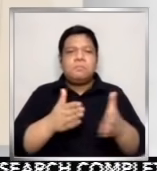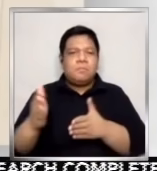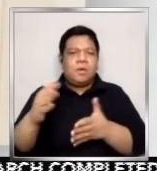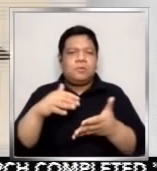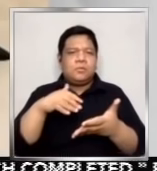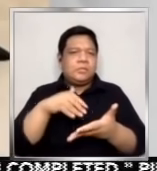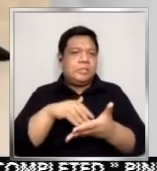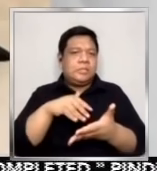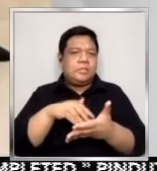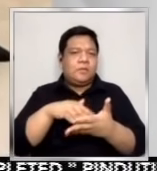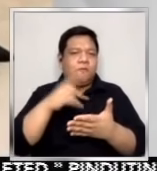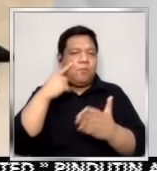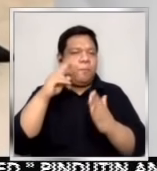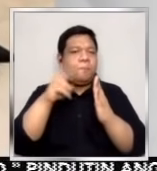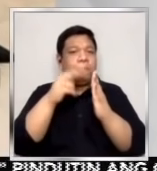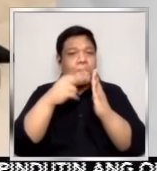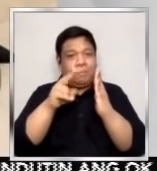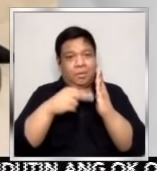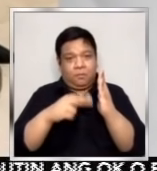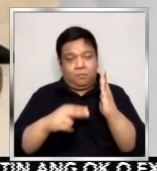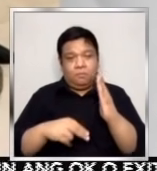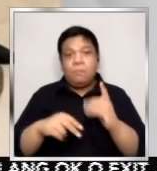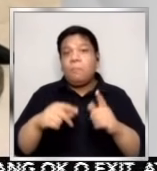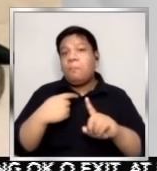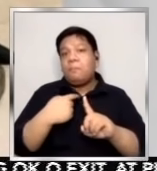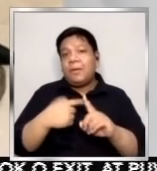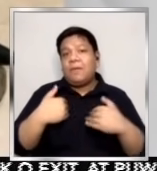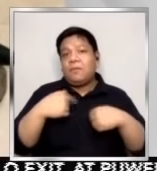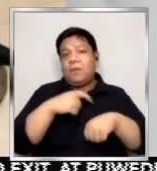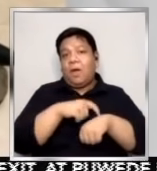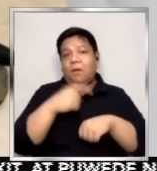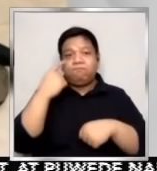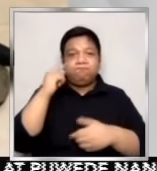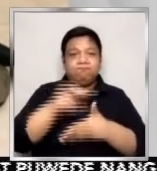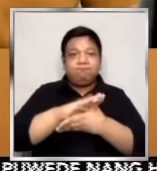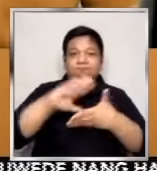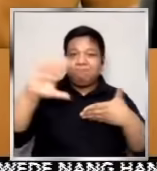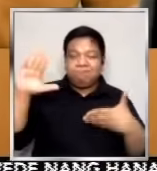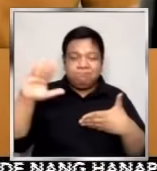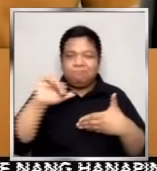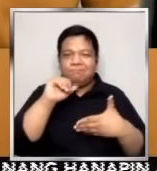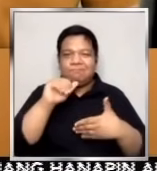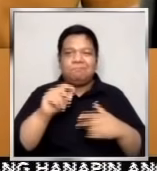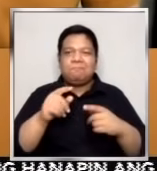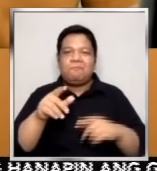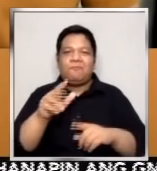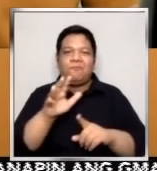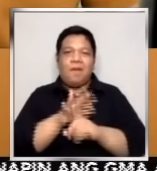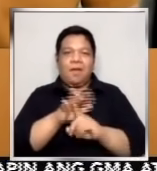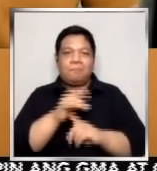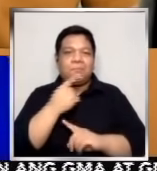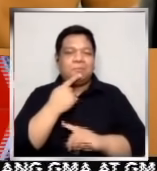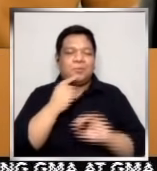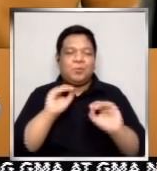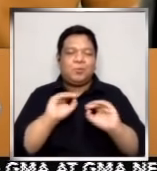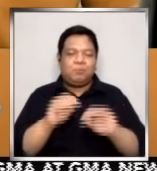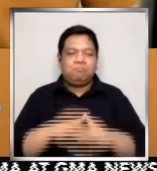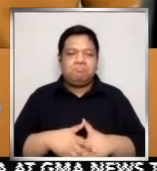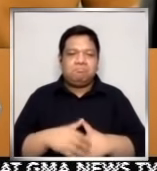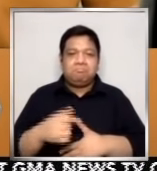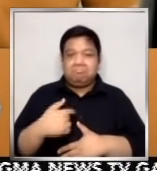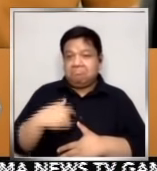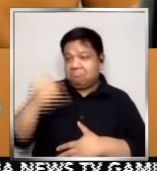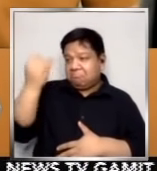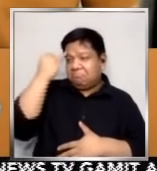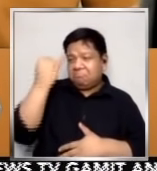painting. May time na rin daw siyang mag-vlog para hindi siya ma-miss ng fans. Inisip ko na lang po na gagamitin ko na lang din po